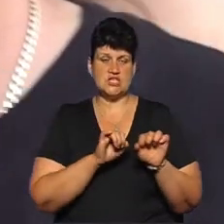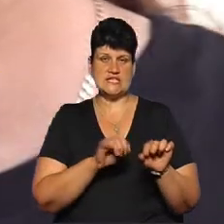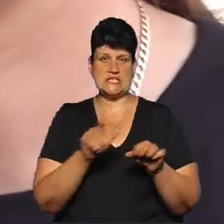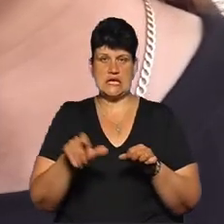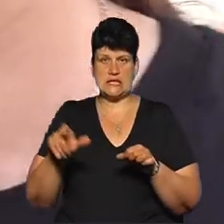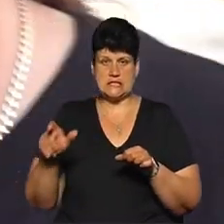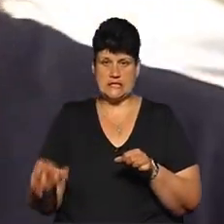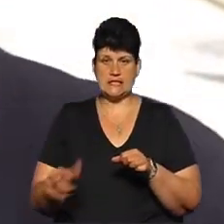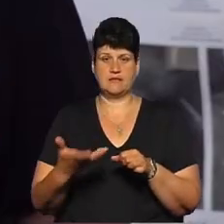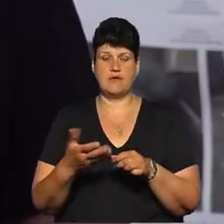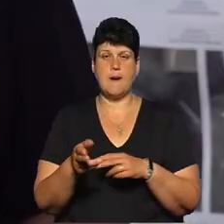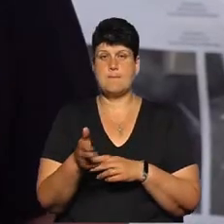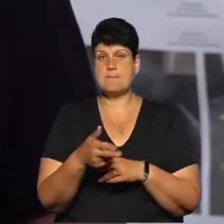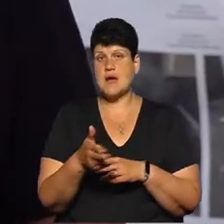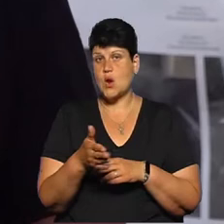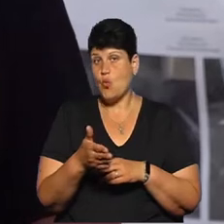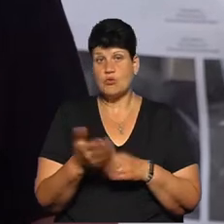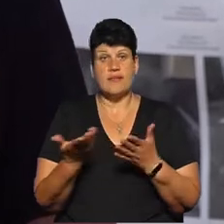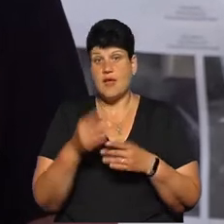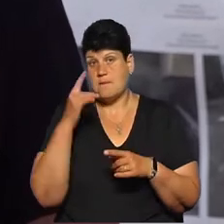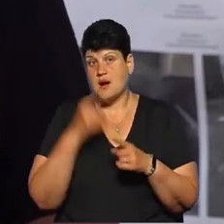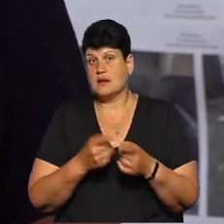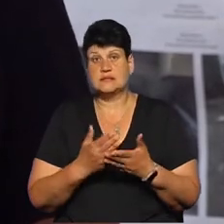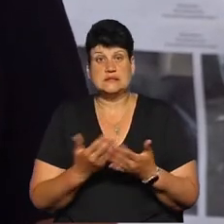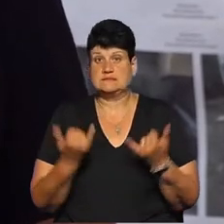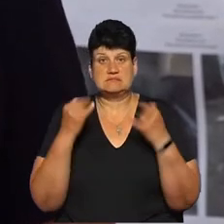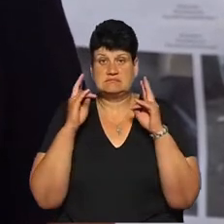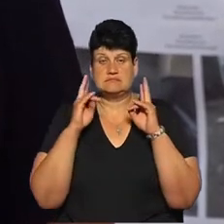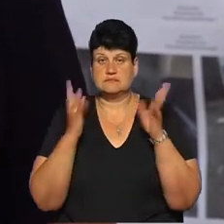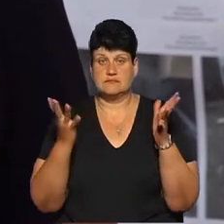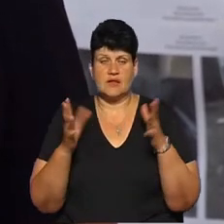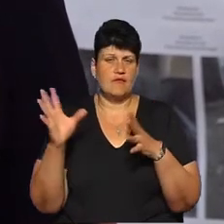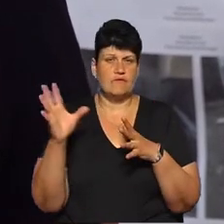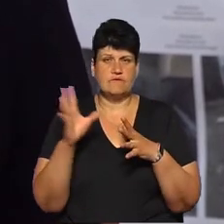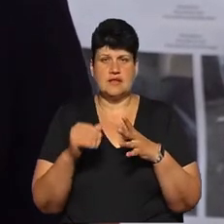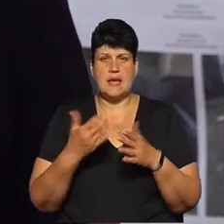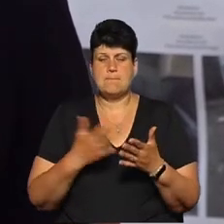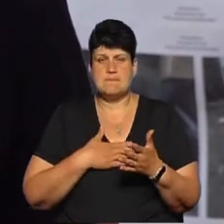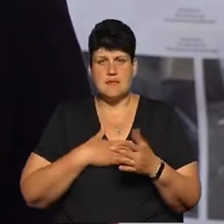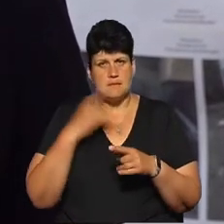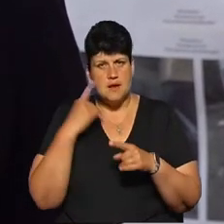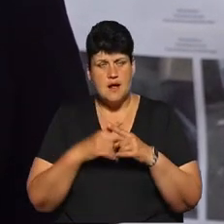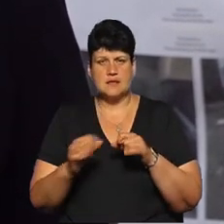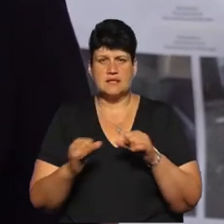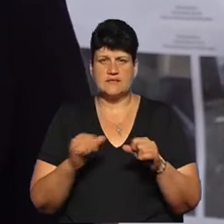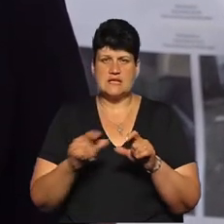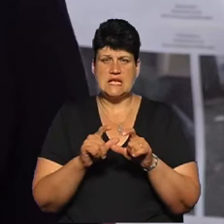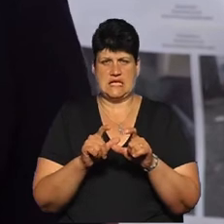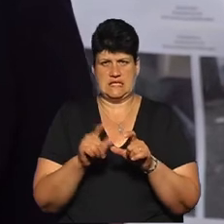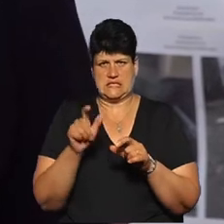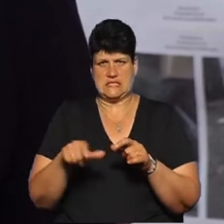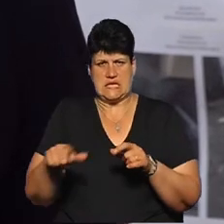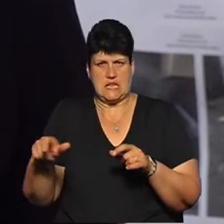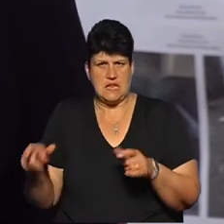і що з ним, жінка не знає. Стосовно мого брата і всього керівного складу взагалі ніякої інформації немає, де вони знаходяться, в якому